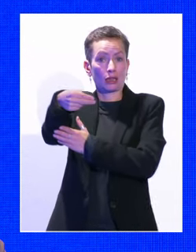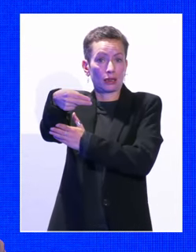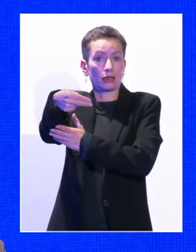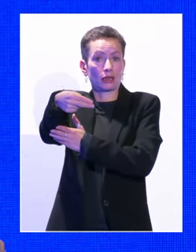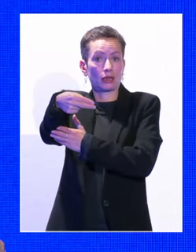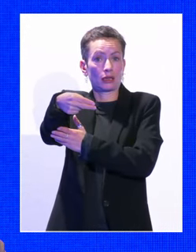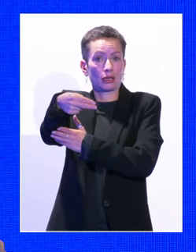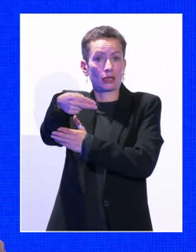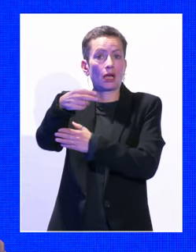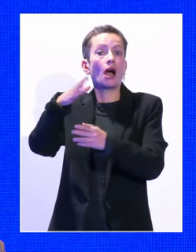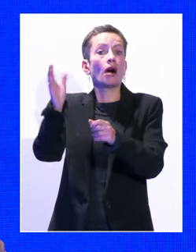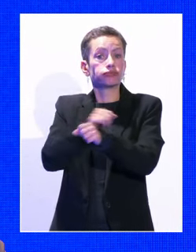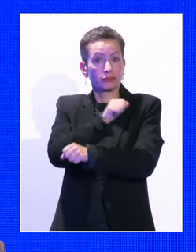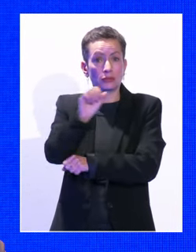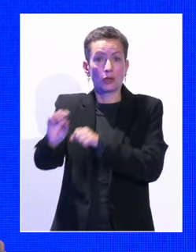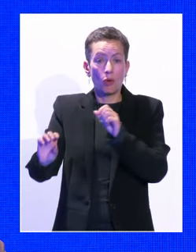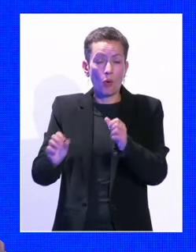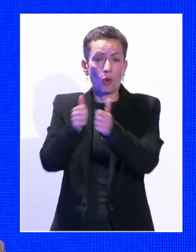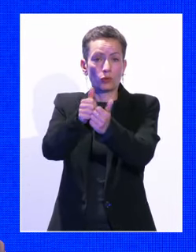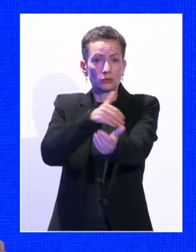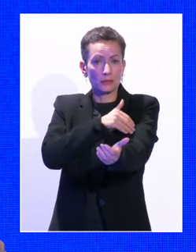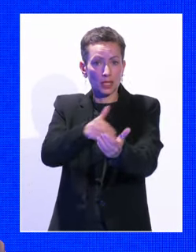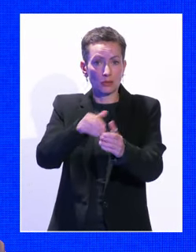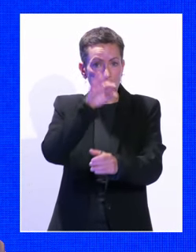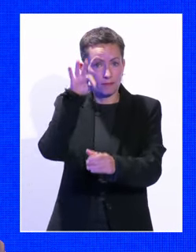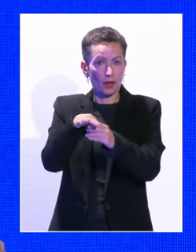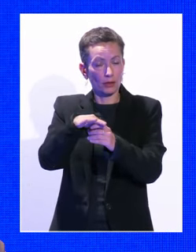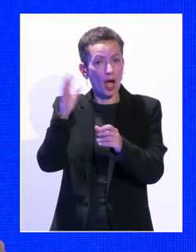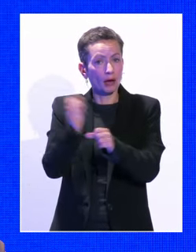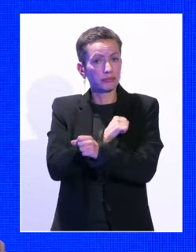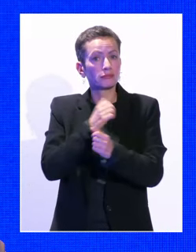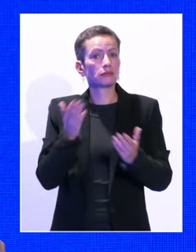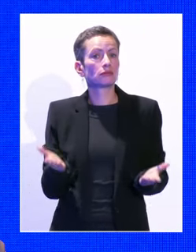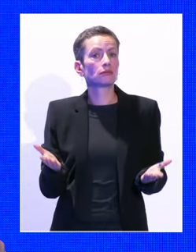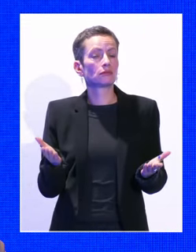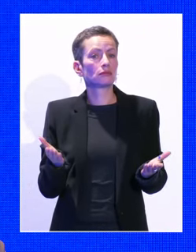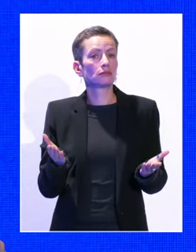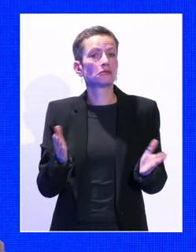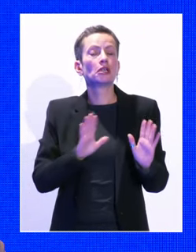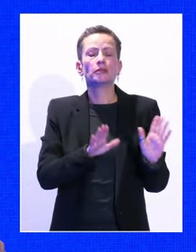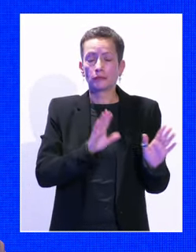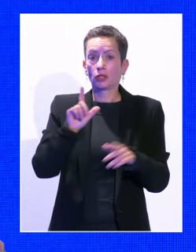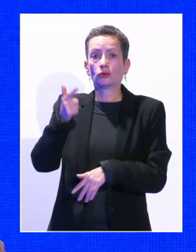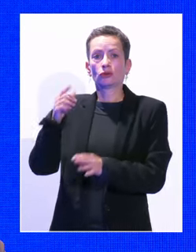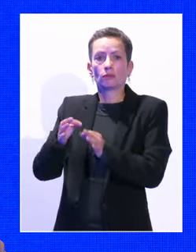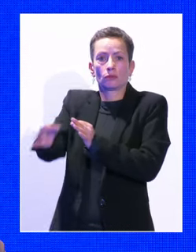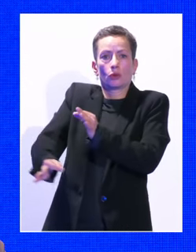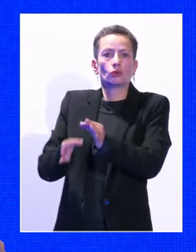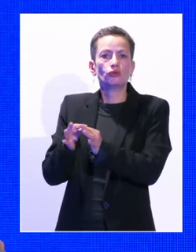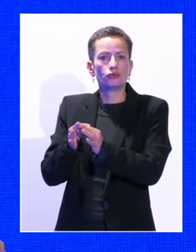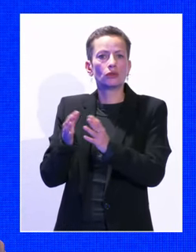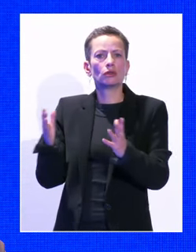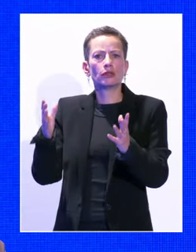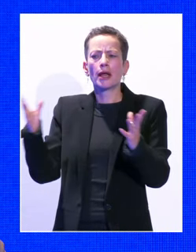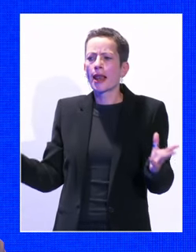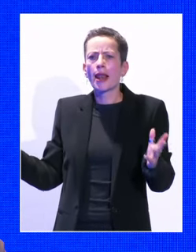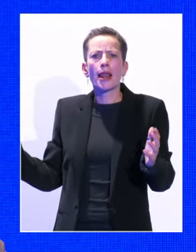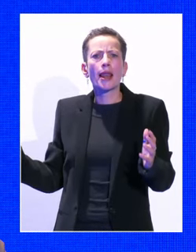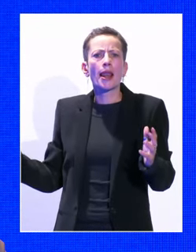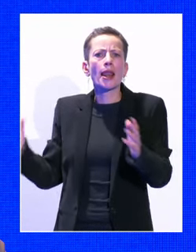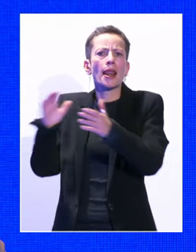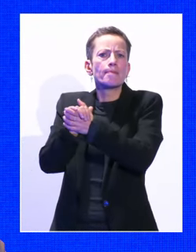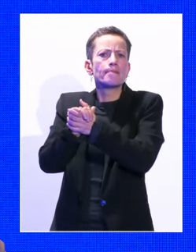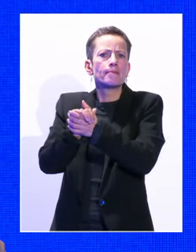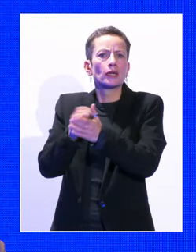obtenu 11 millions de suffrages. Et en second, par l'alliance qui s'est appelée Nouveau Front